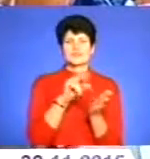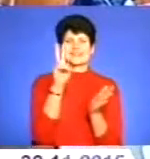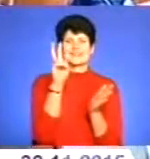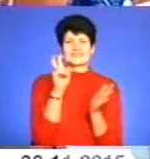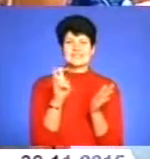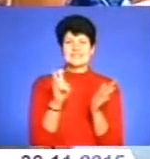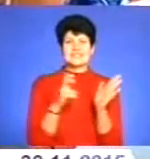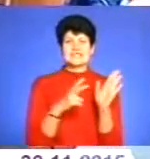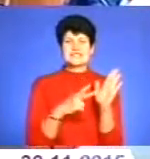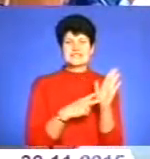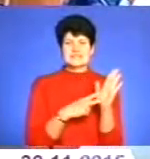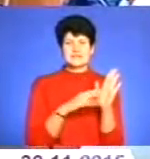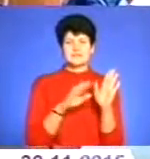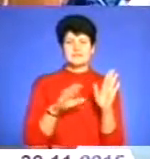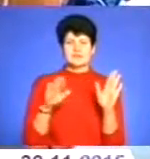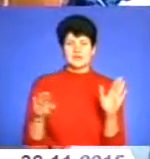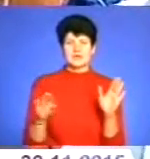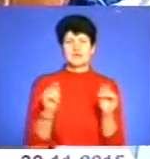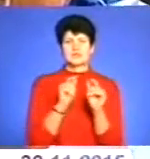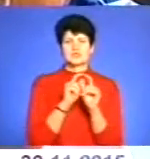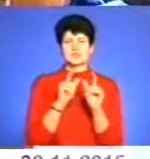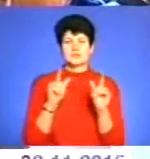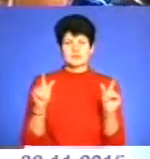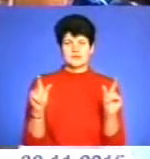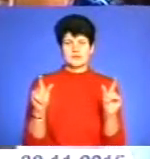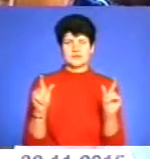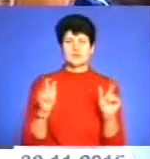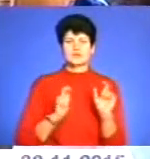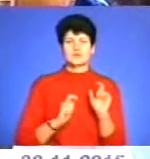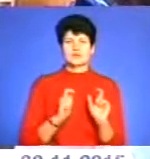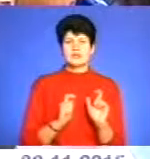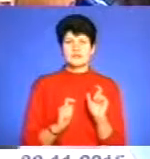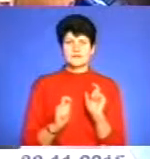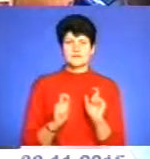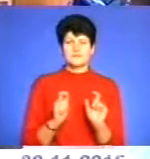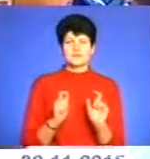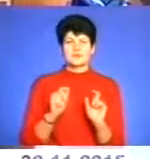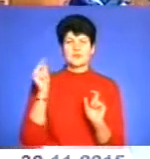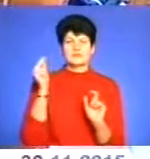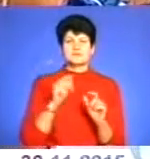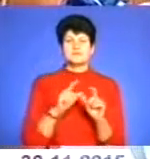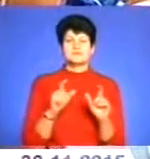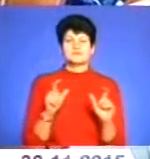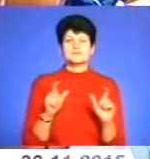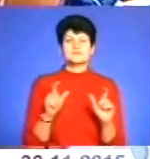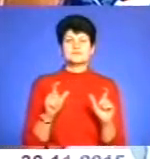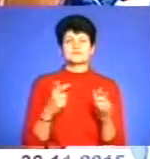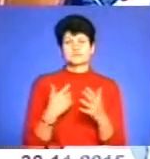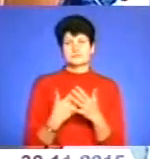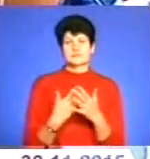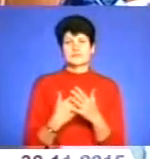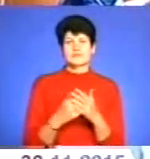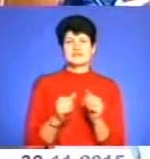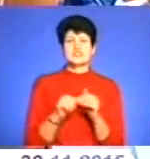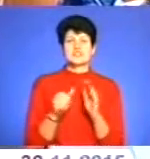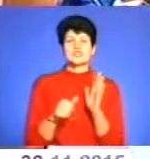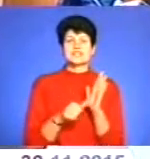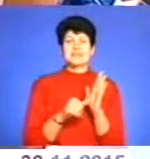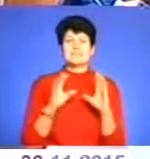207 учнів загальноосвітніх навчальних закладів та студентів вищих навчальних закладів. Як зазвичай, це наш